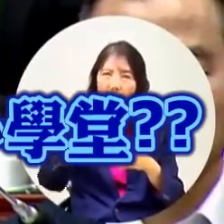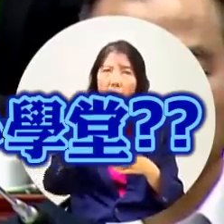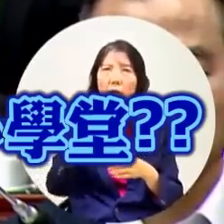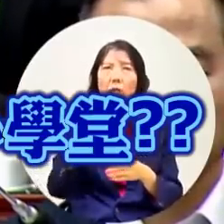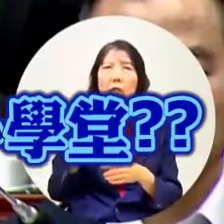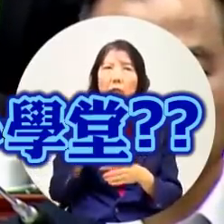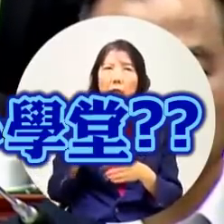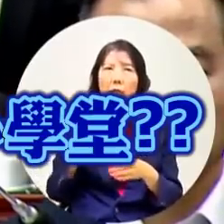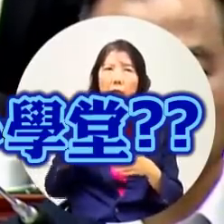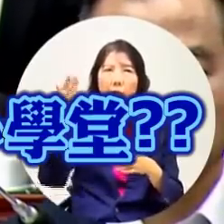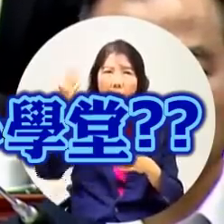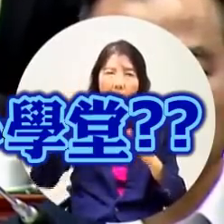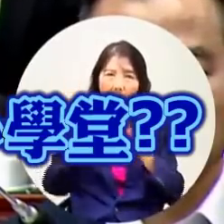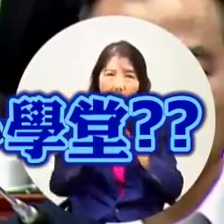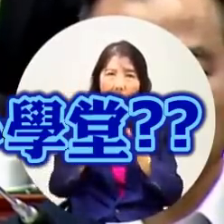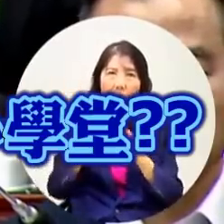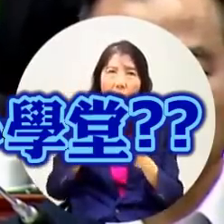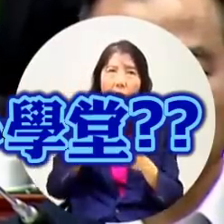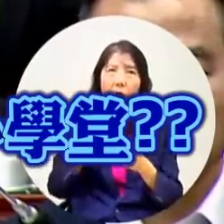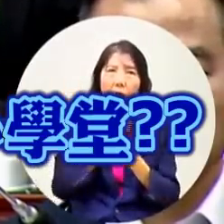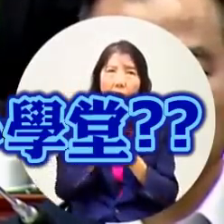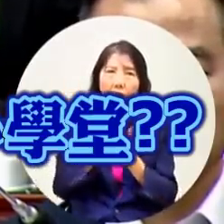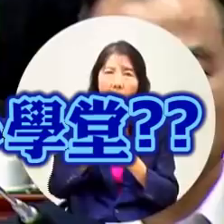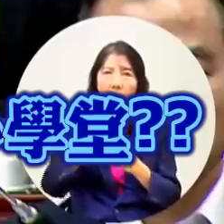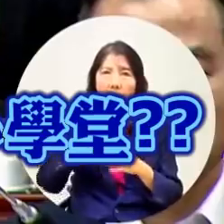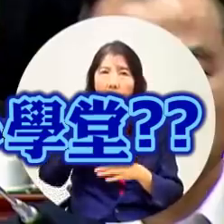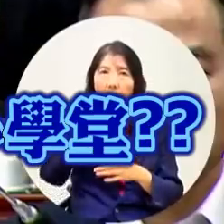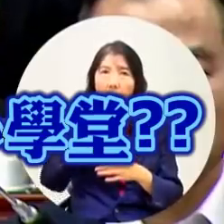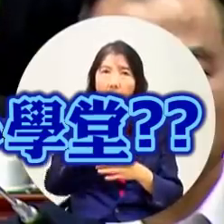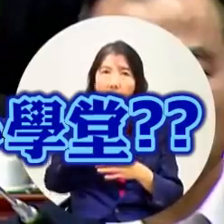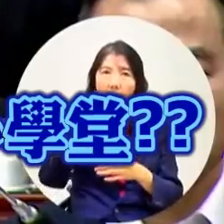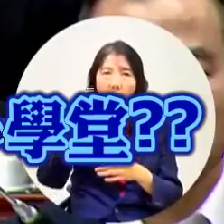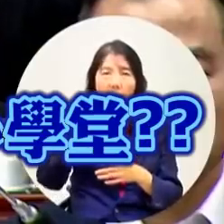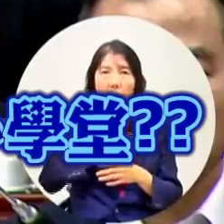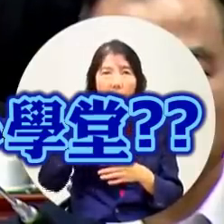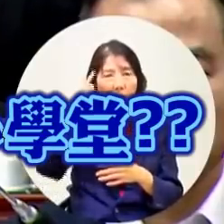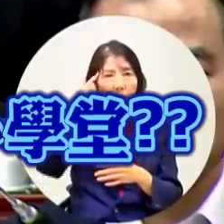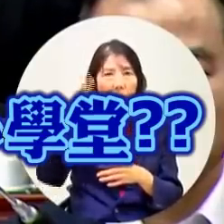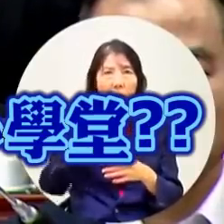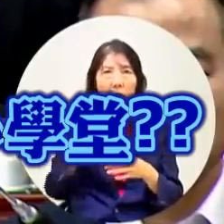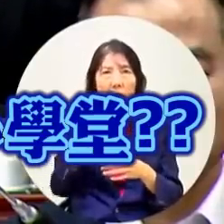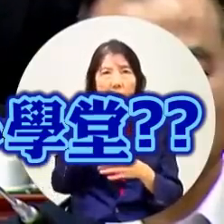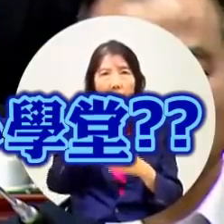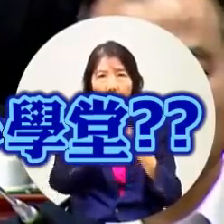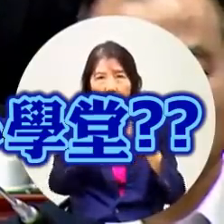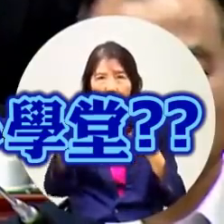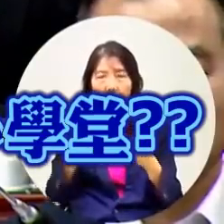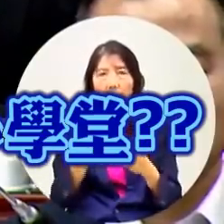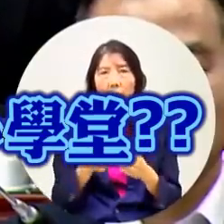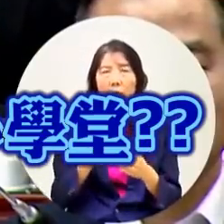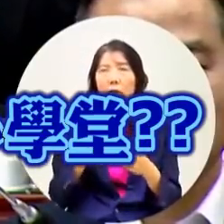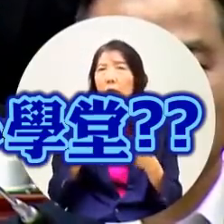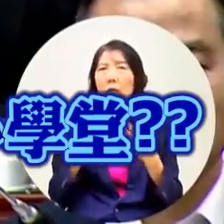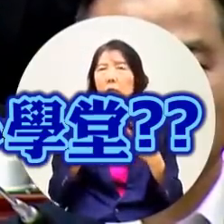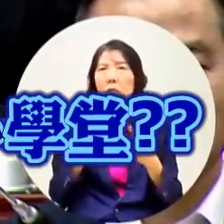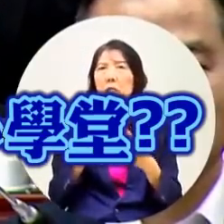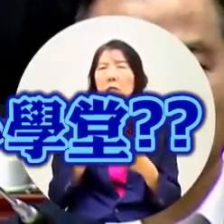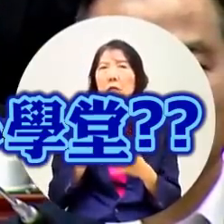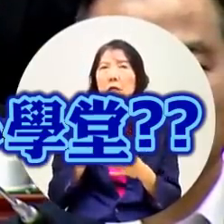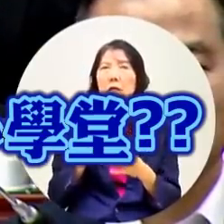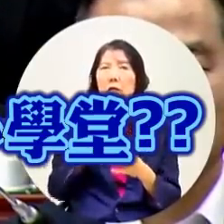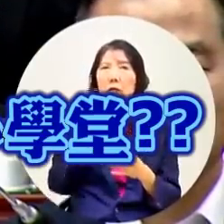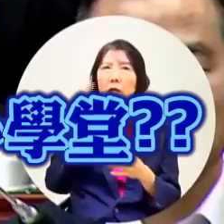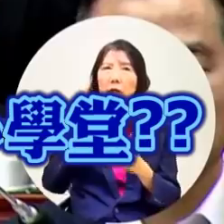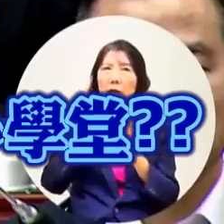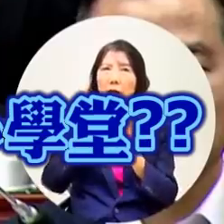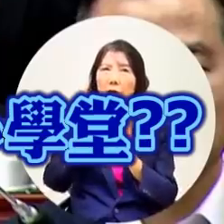前进到高雄市政府是几职等？你自己想想看。还有几位议员，我们就不要点破了。我们没有任何特权，我